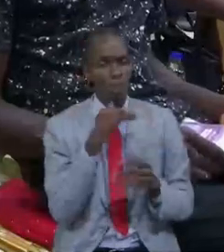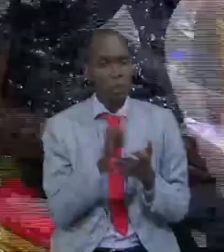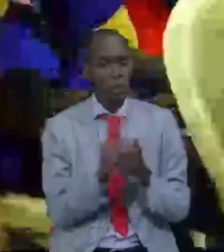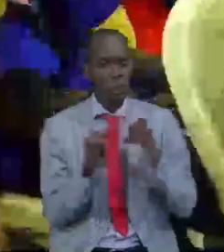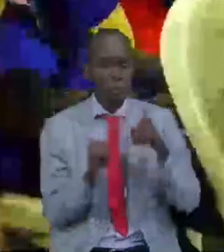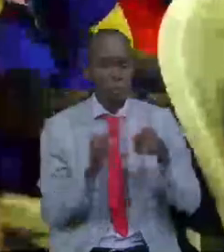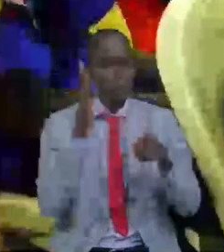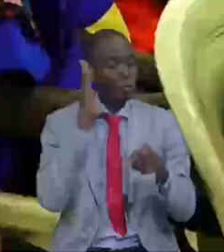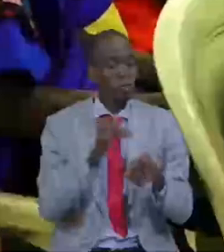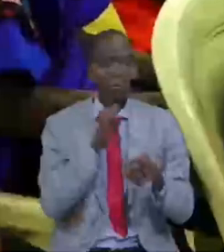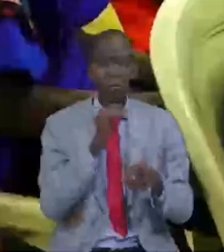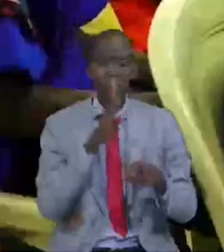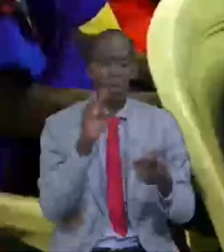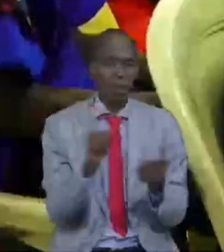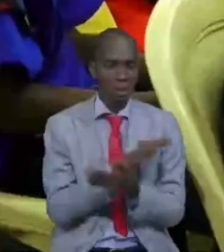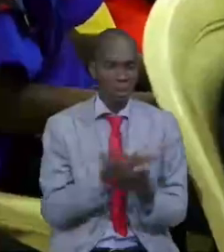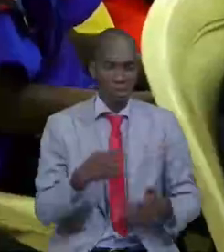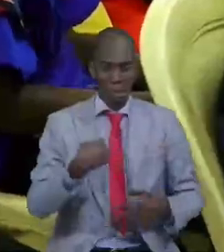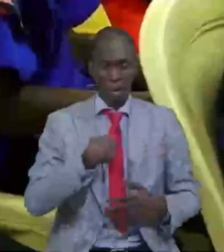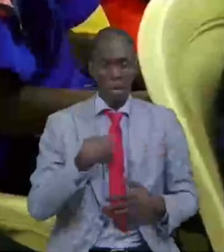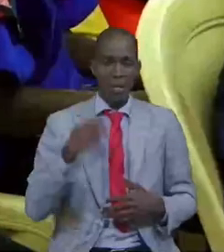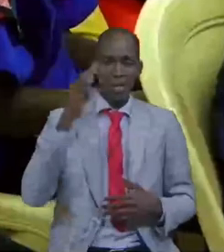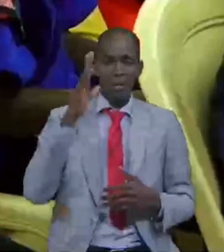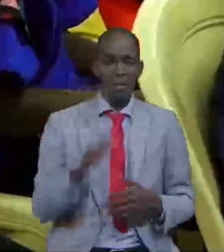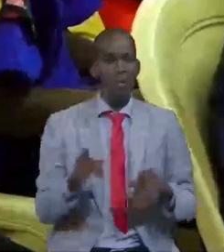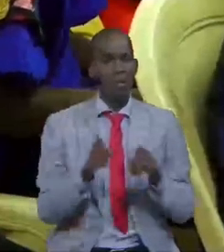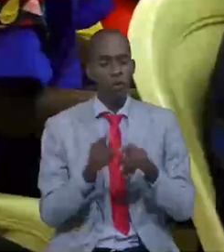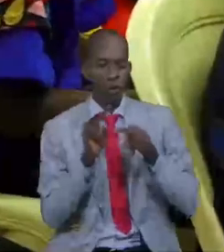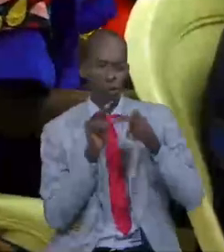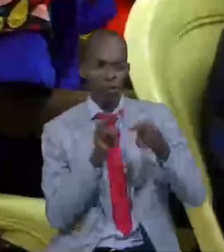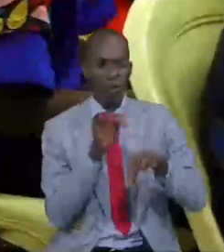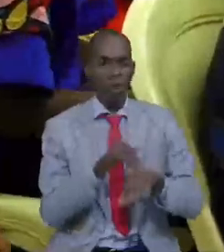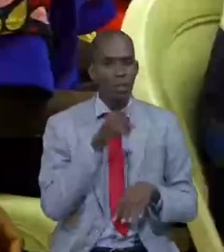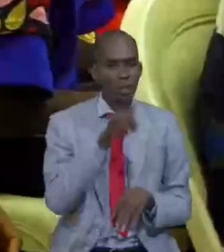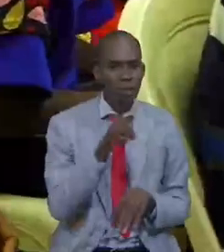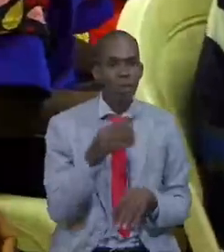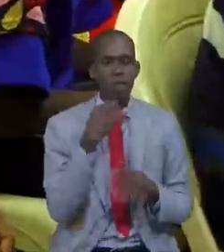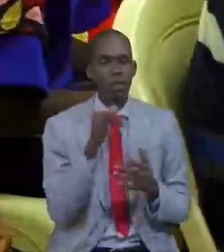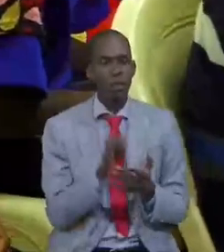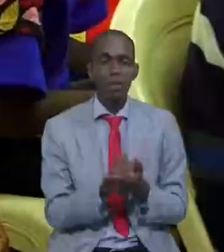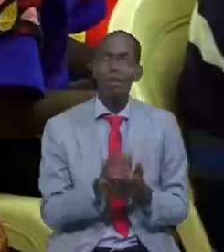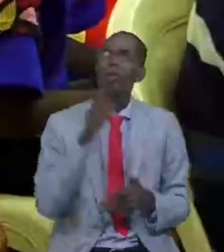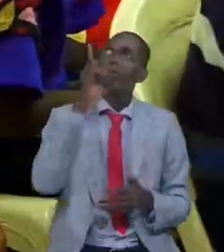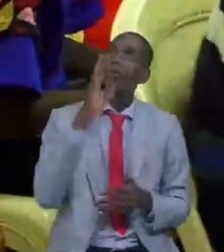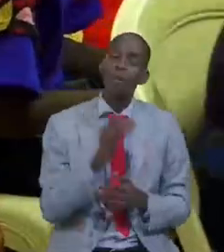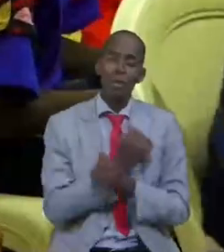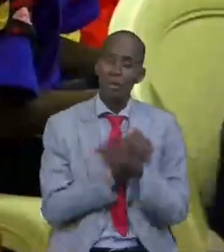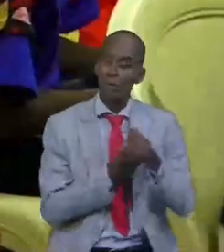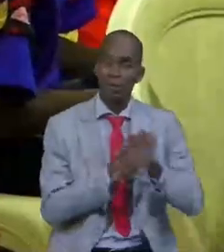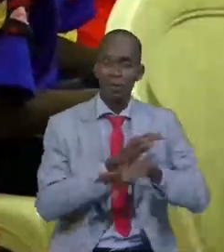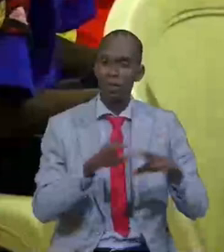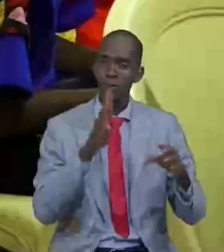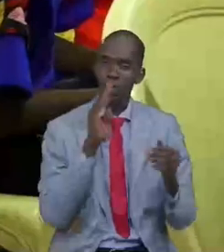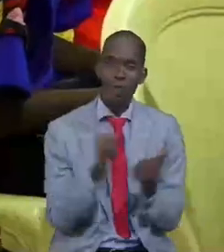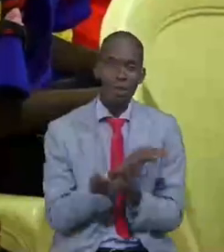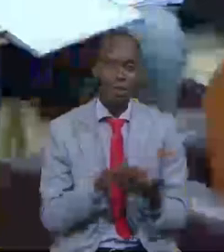périr. Moi, je te regarde et je dis, Dieu t'aime, tu ne dois pas périr. Et nous tous,